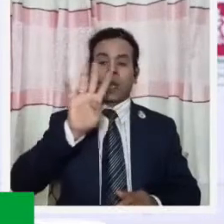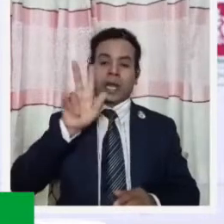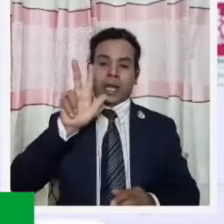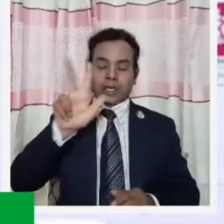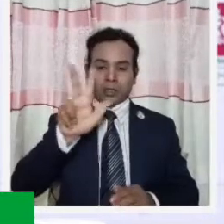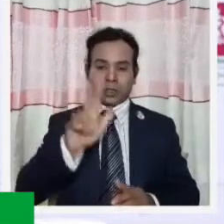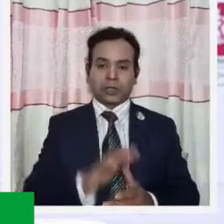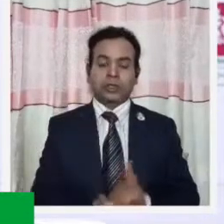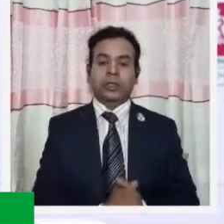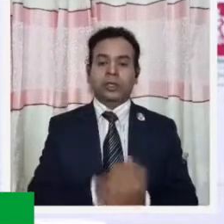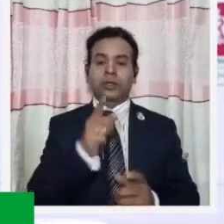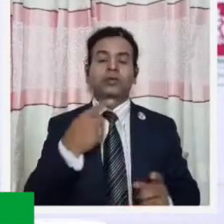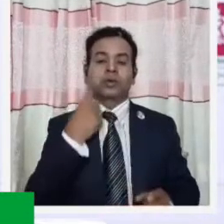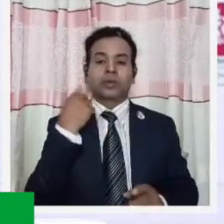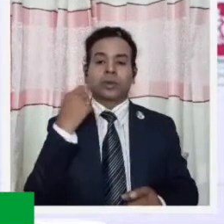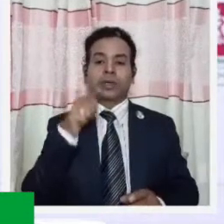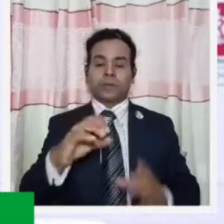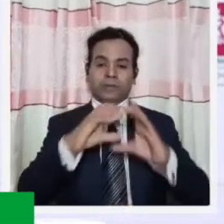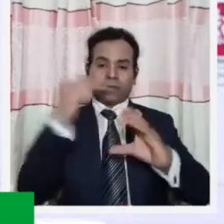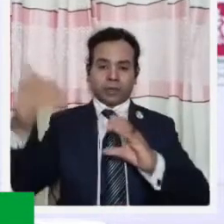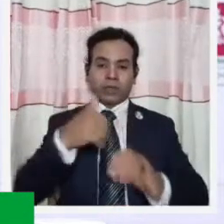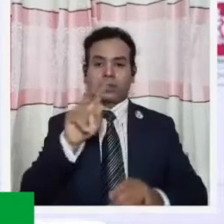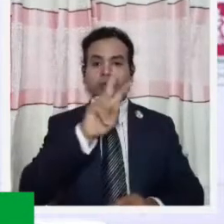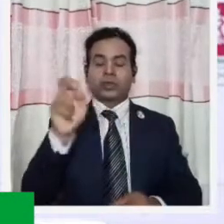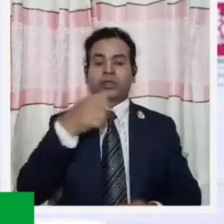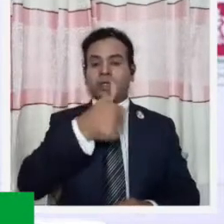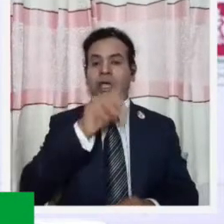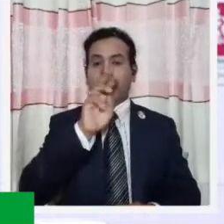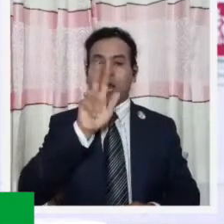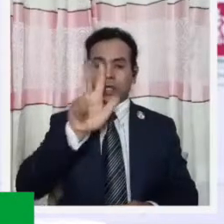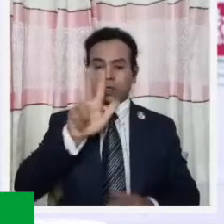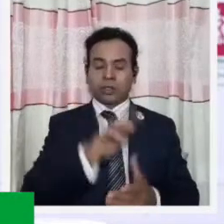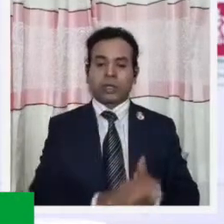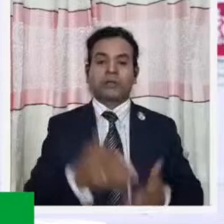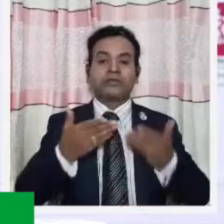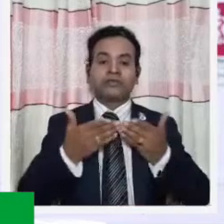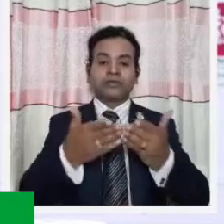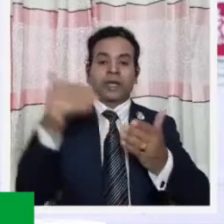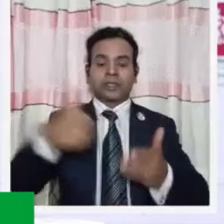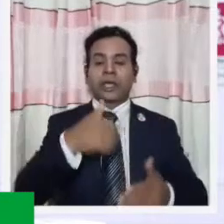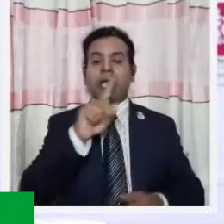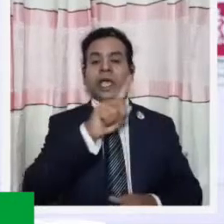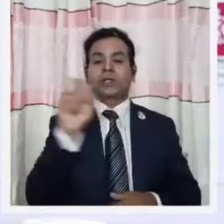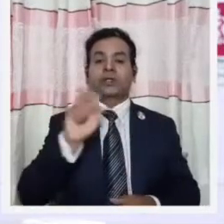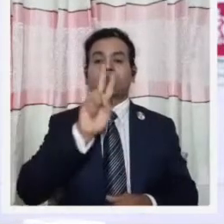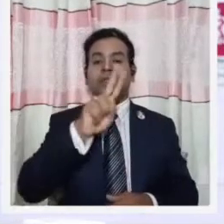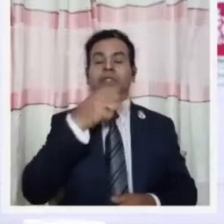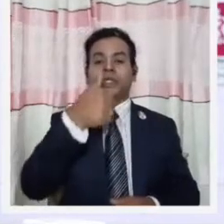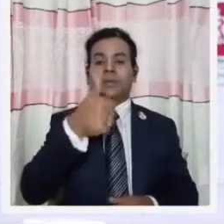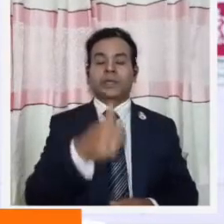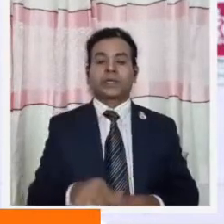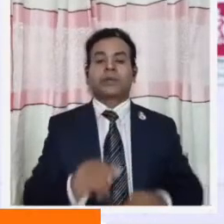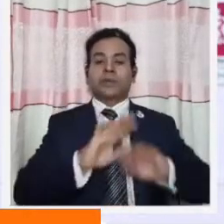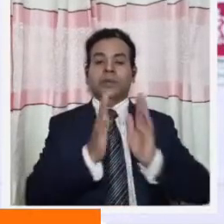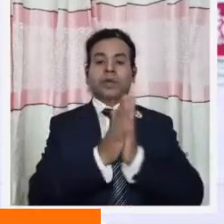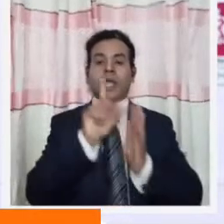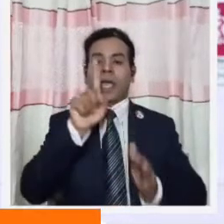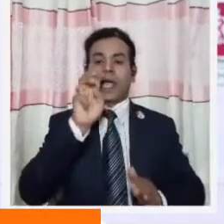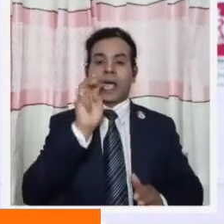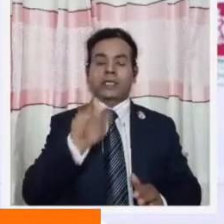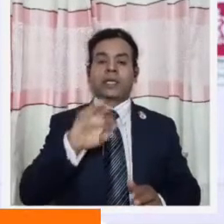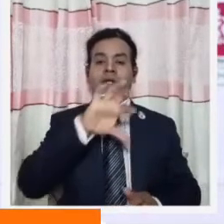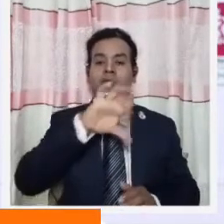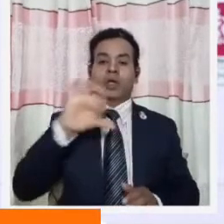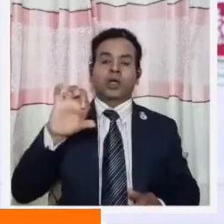স্ক্রিনিং কার্যক্রম তিনটি আন্তর্জাতিক বিমানবন্দরে 1548 জনকে 24 ঘন্টা স্ক্রিন করা হয়েছে। সকল স্থল